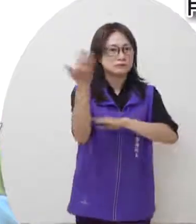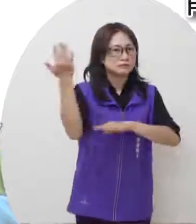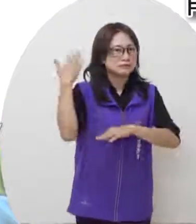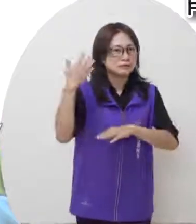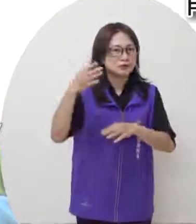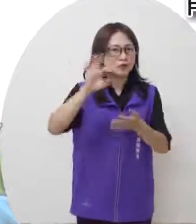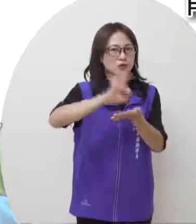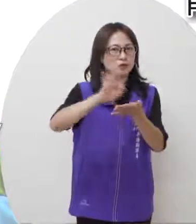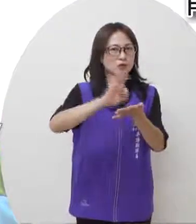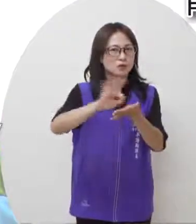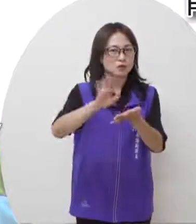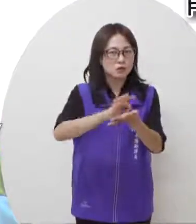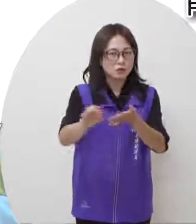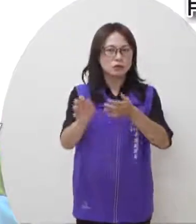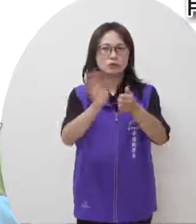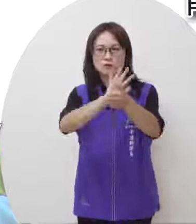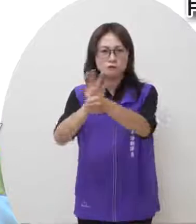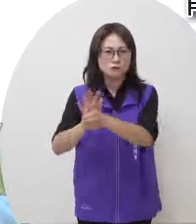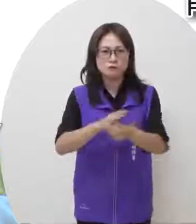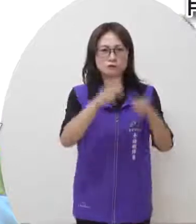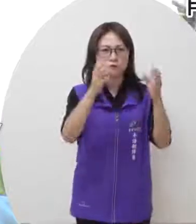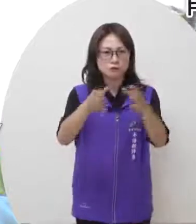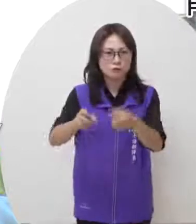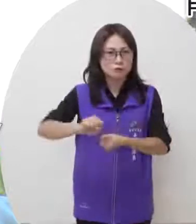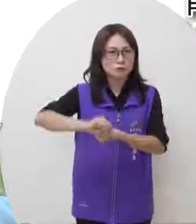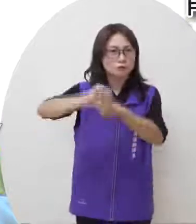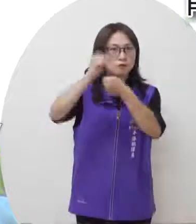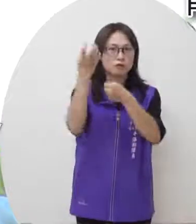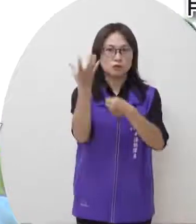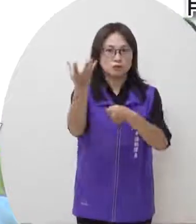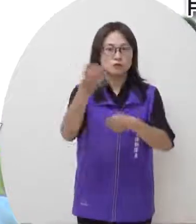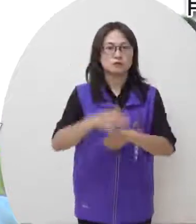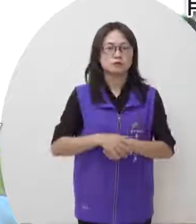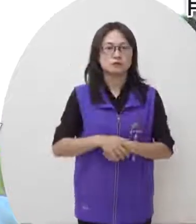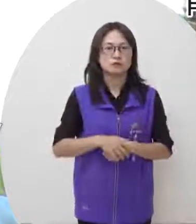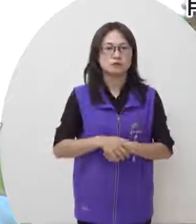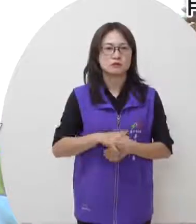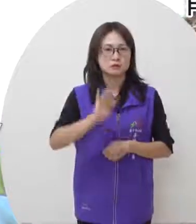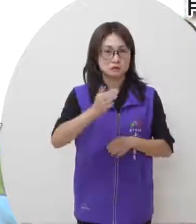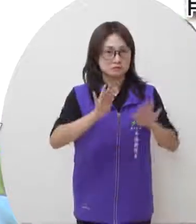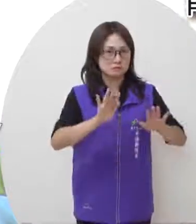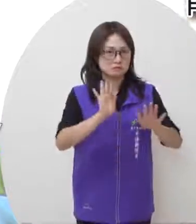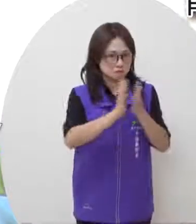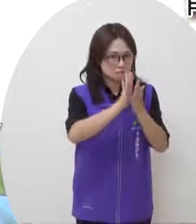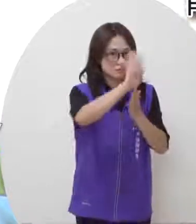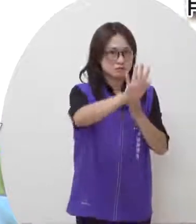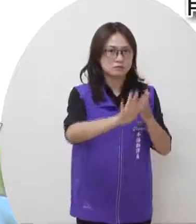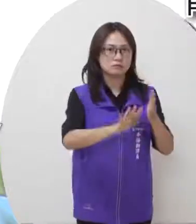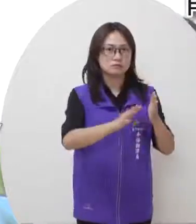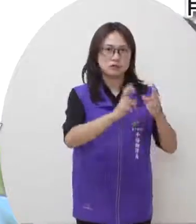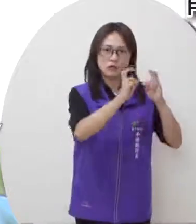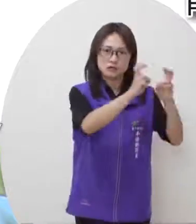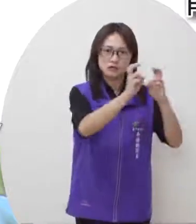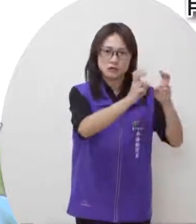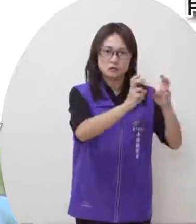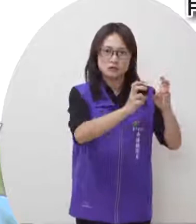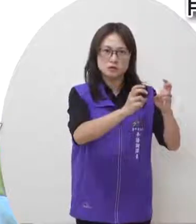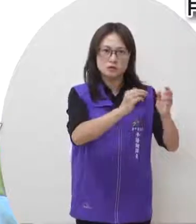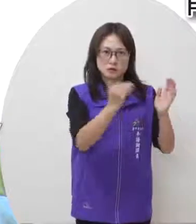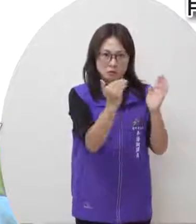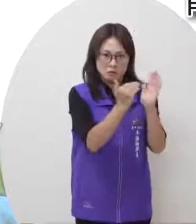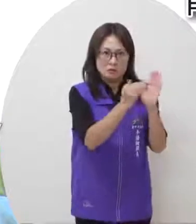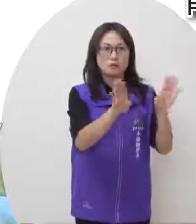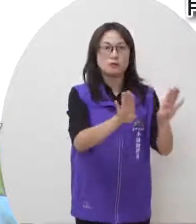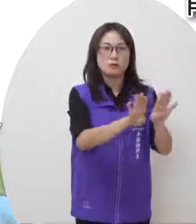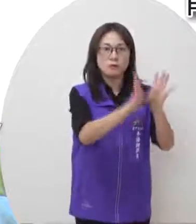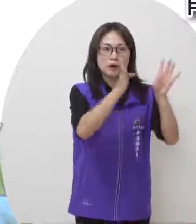这些公车大众运输上面，那怎么样因应捷运的通车的这时间点，我们做一个更全面性的相